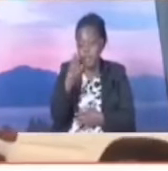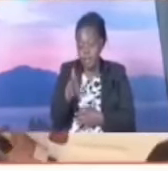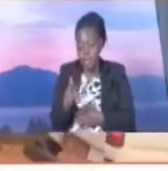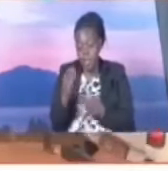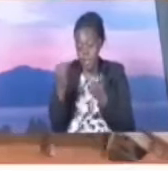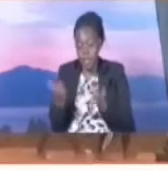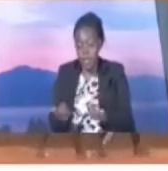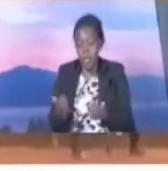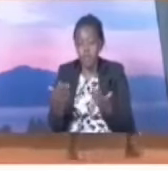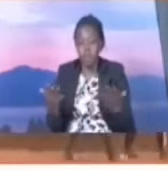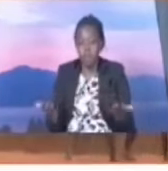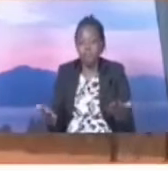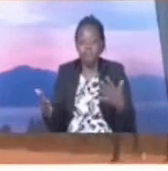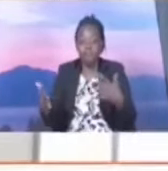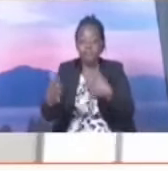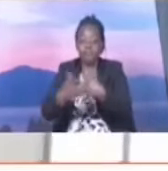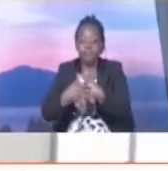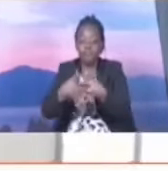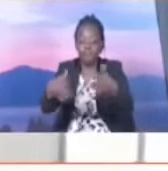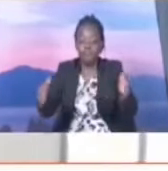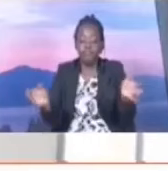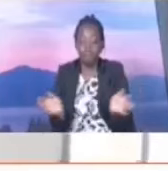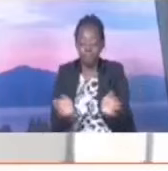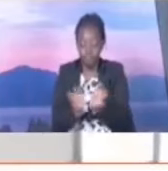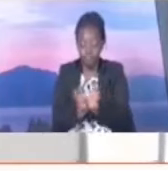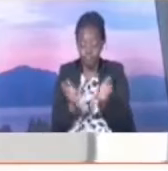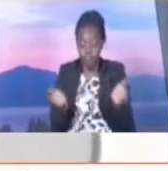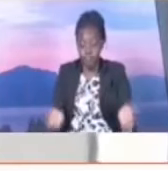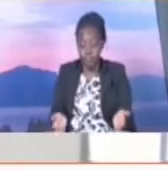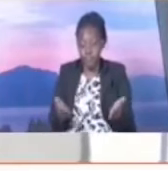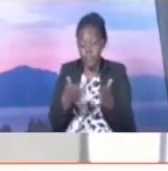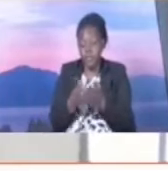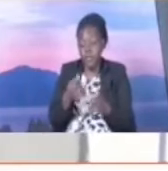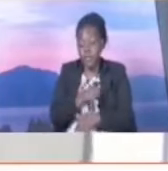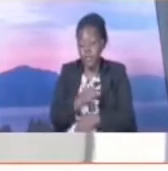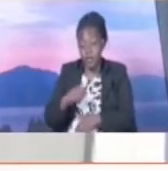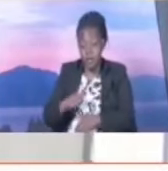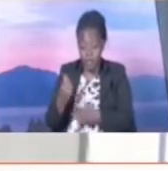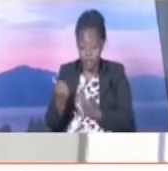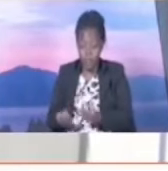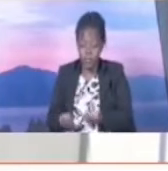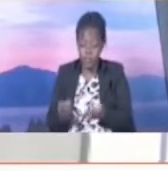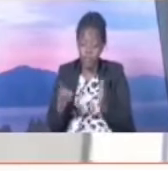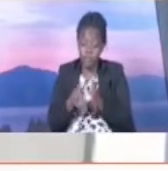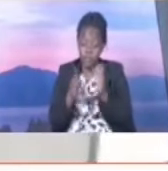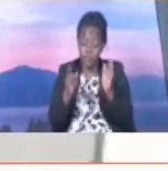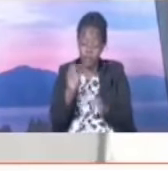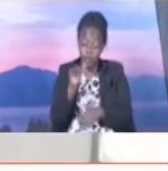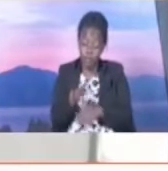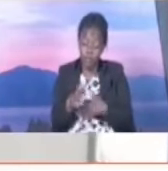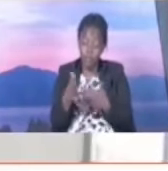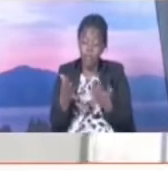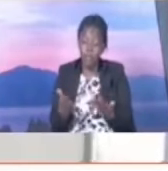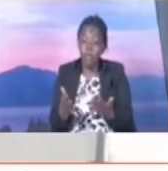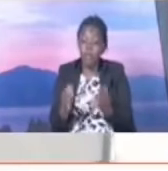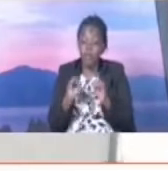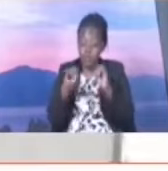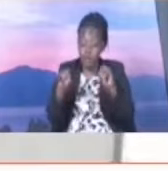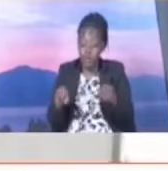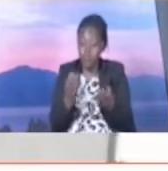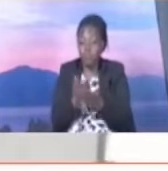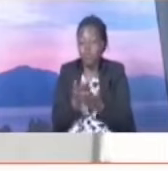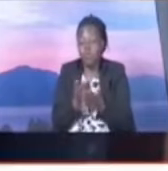kino lyakubibwako ebibaati. Kano Lutaya omusango guno agwegaanye era munnamateeka we Derek Rufunya n'agezaako